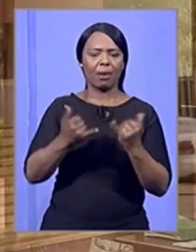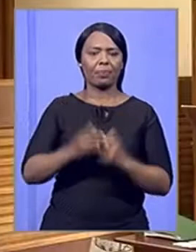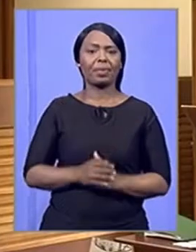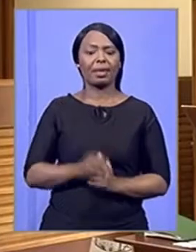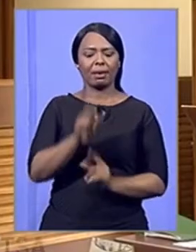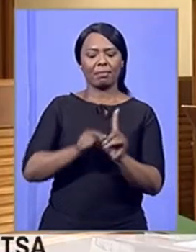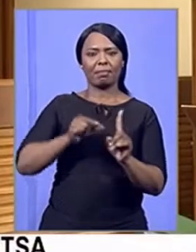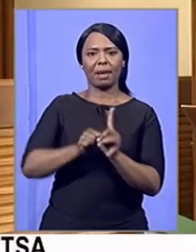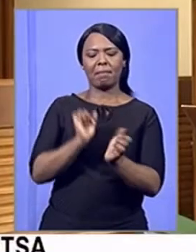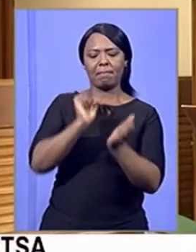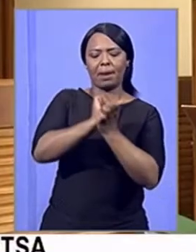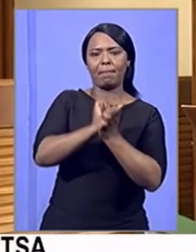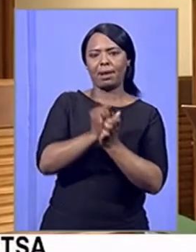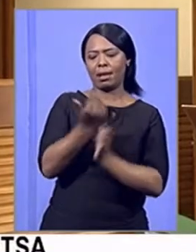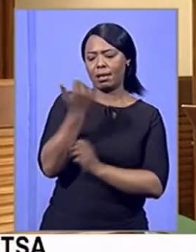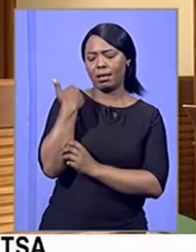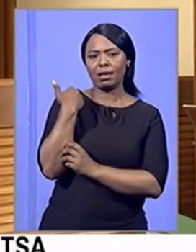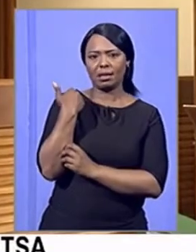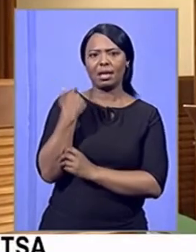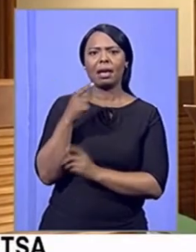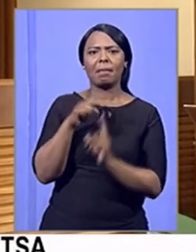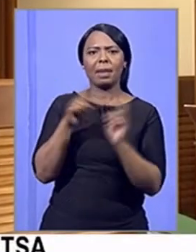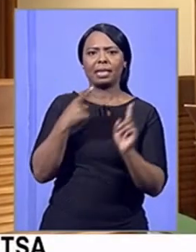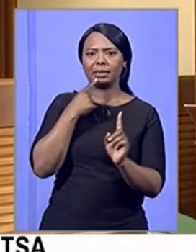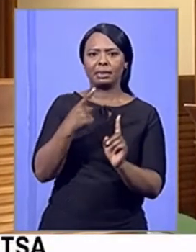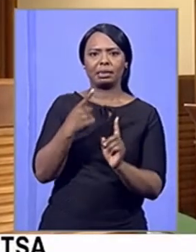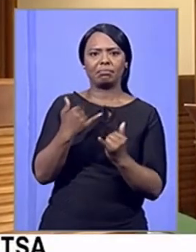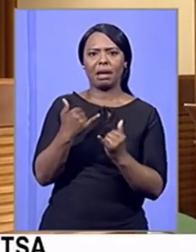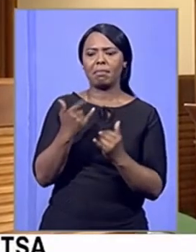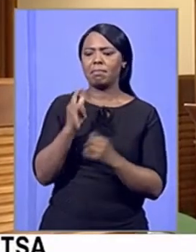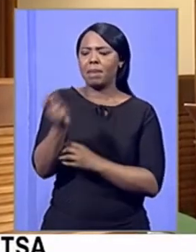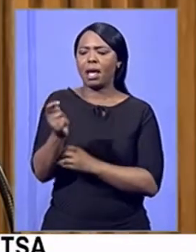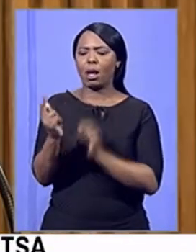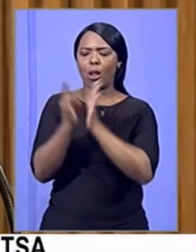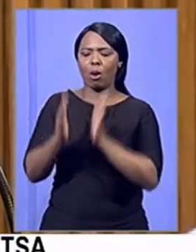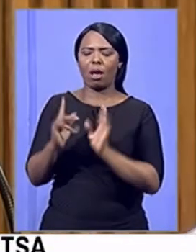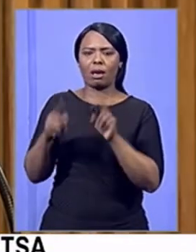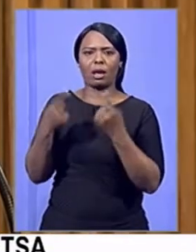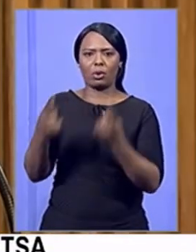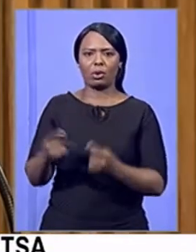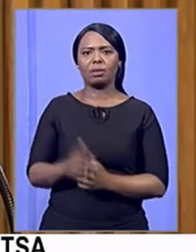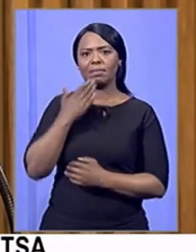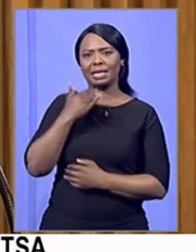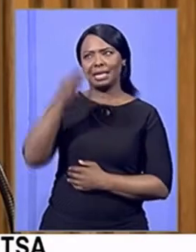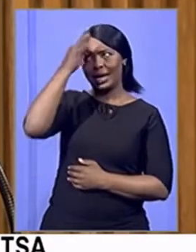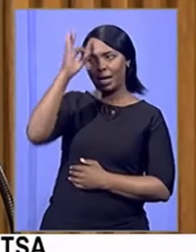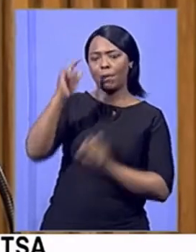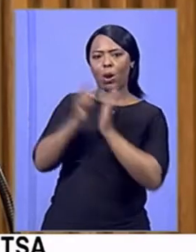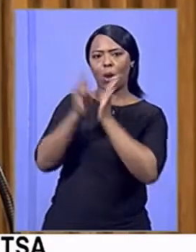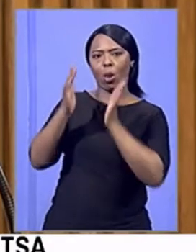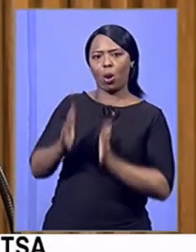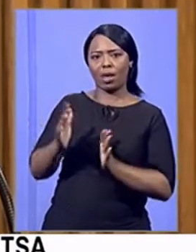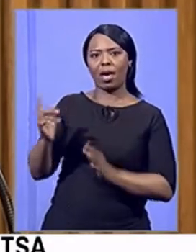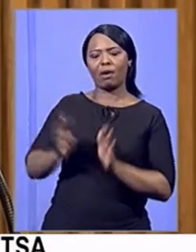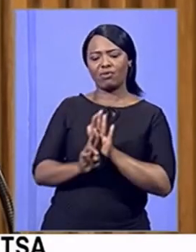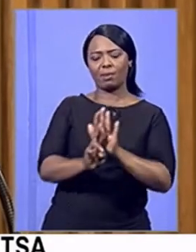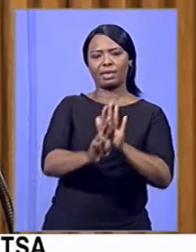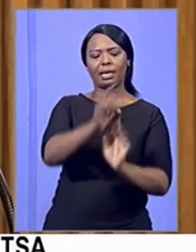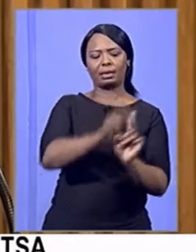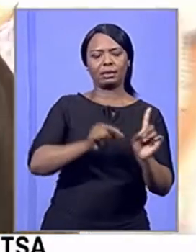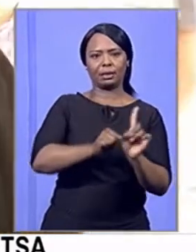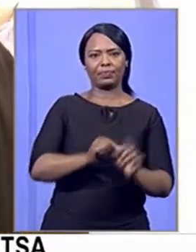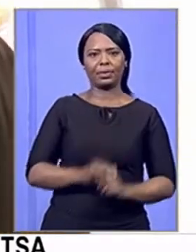o boleletse lekgotla la dinyewe hore a ke a kgona ho lefella leqwetha mme o kopa leqwetha la mmuso. Mmuso o re o ikemiseditse ho kganyetsa